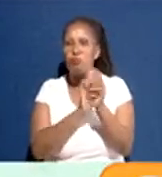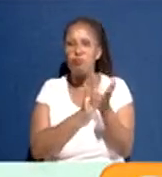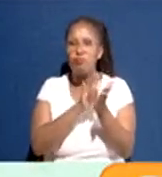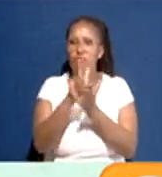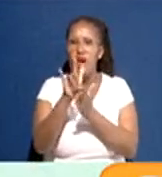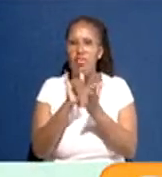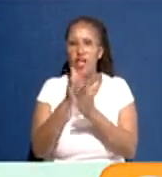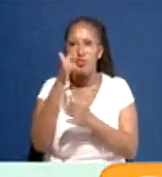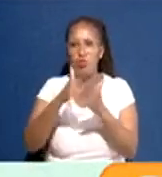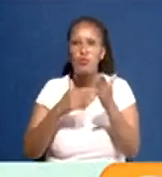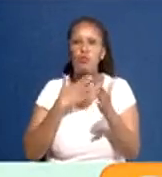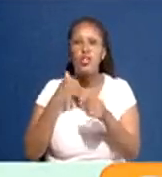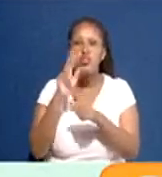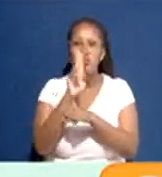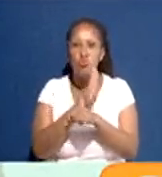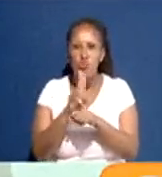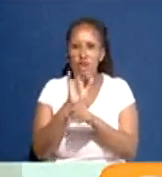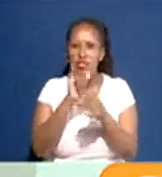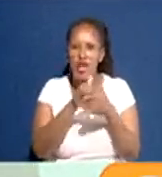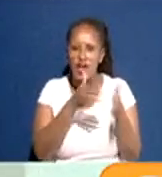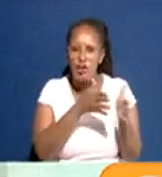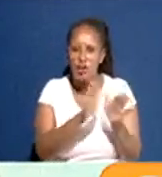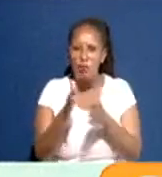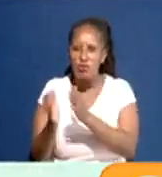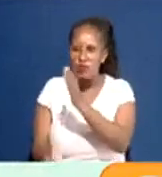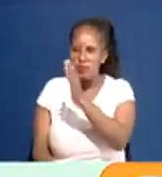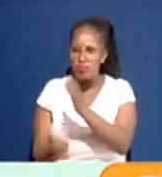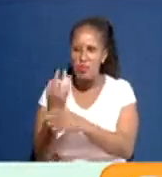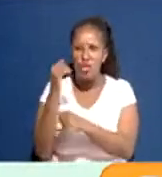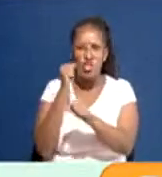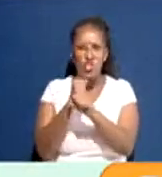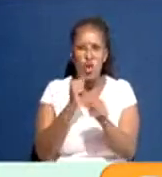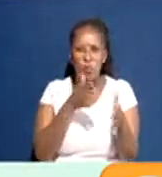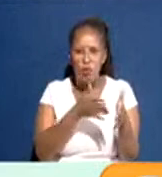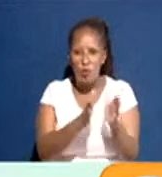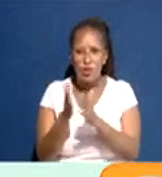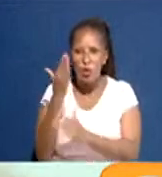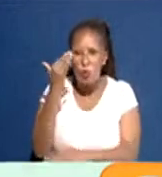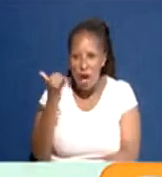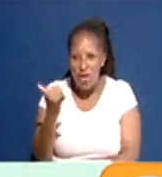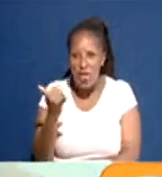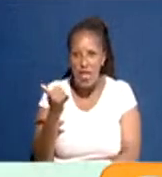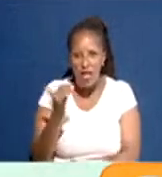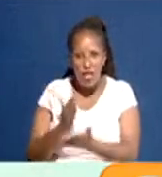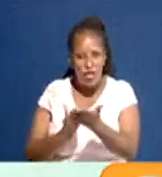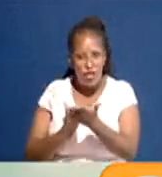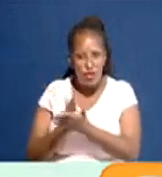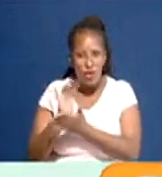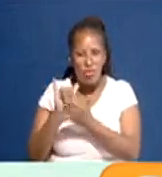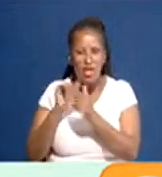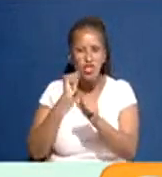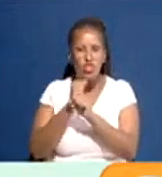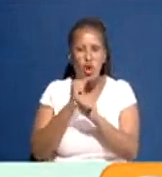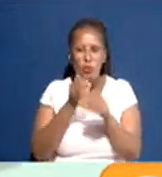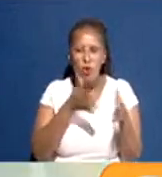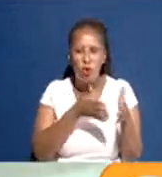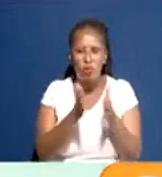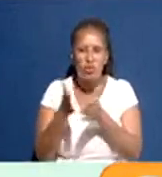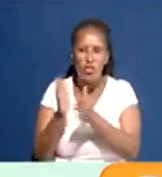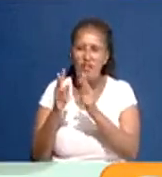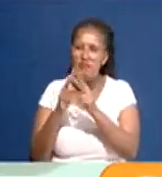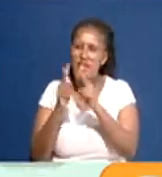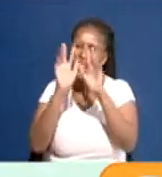tutumie kuzalisha ajira, nafasi ya ajira, kwa sababu nafasi ya ajira ni muhimu